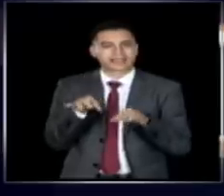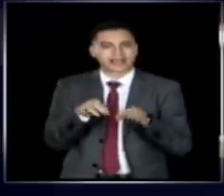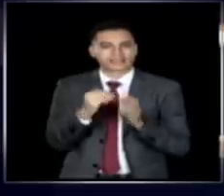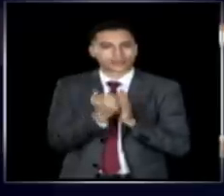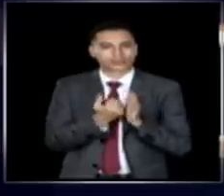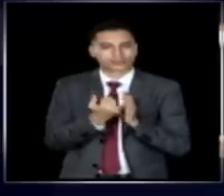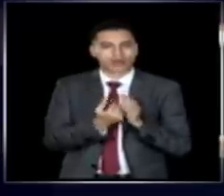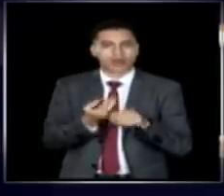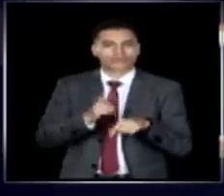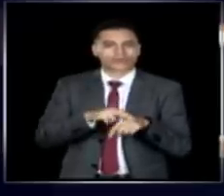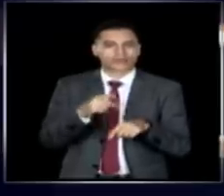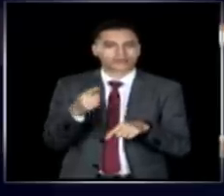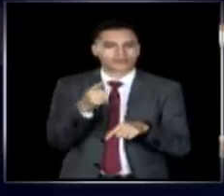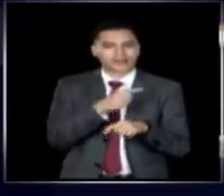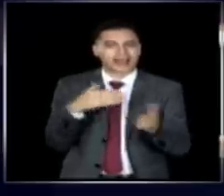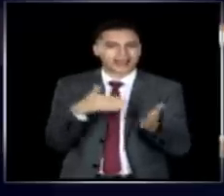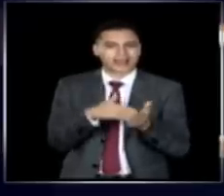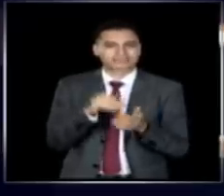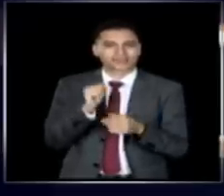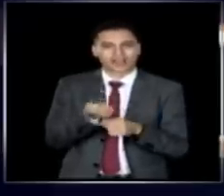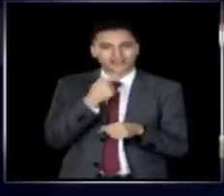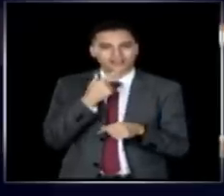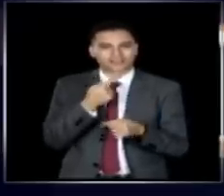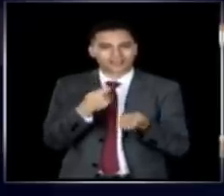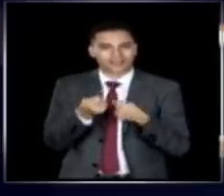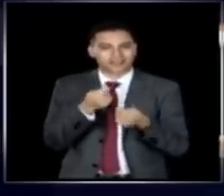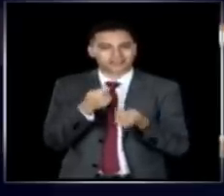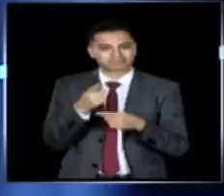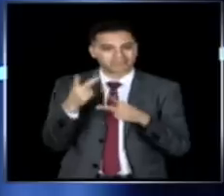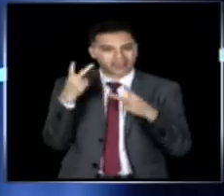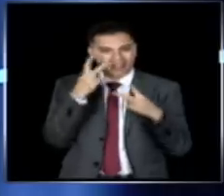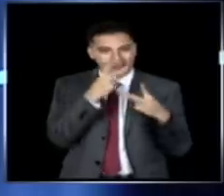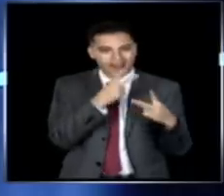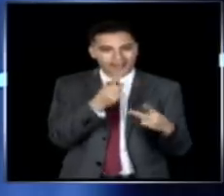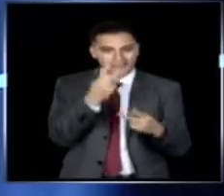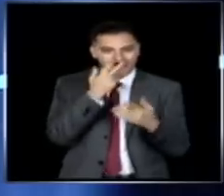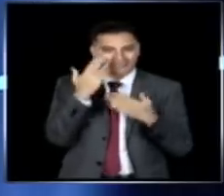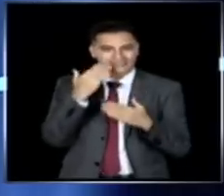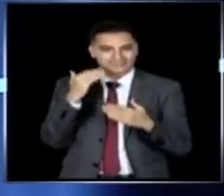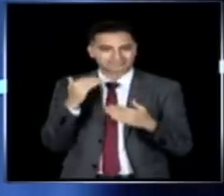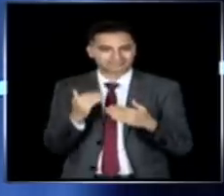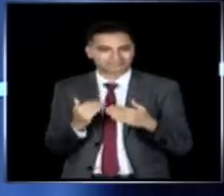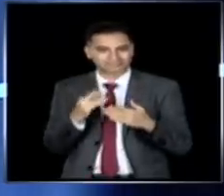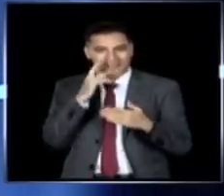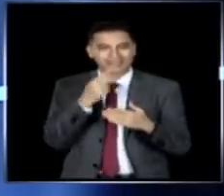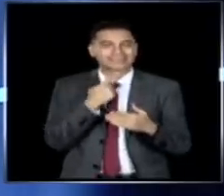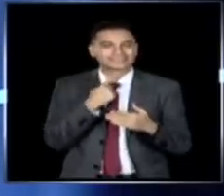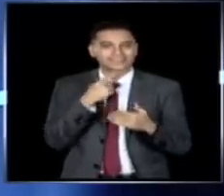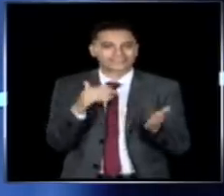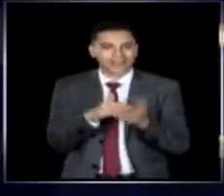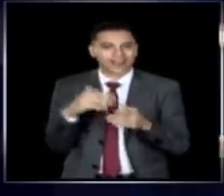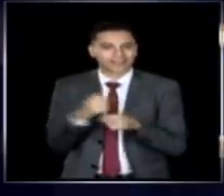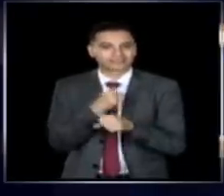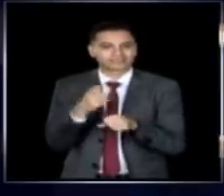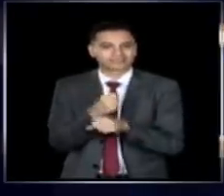ما شاء الله أحلامكم اللي انتوا كنتوا بتتكلموا فيها بتتحقق، صح ولا غلط يا حسن؟ صح.